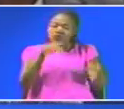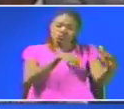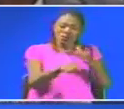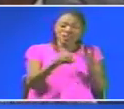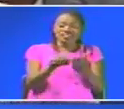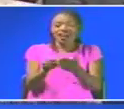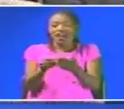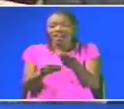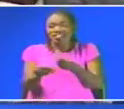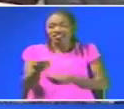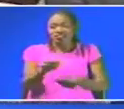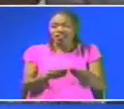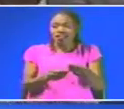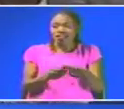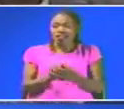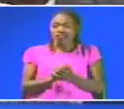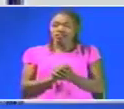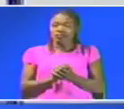ndani tuuze mali yetu.